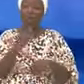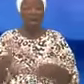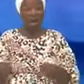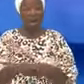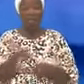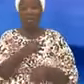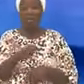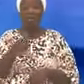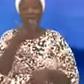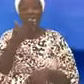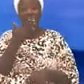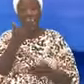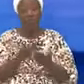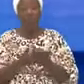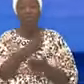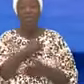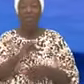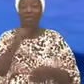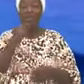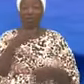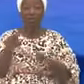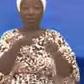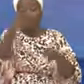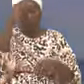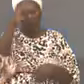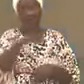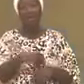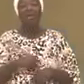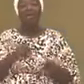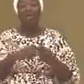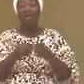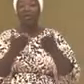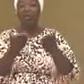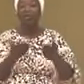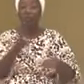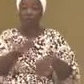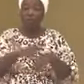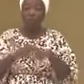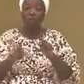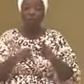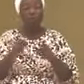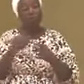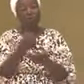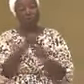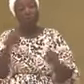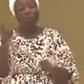et il a bâti le pdi vous sauver la vie